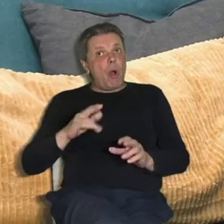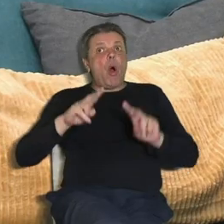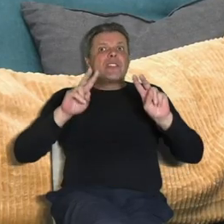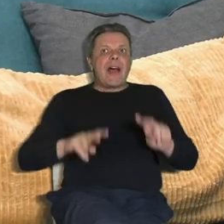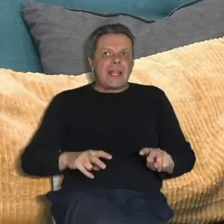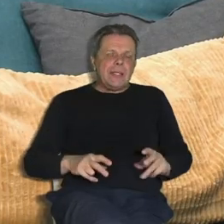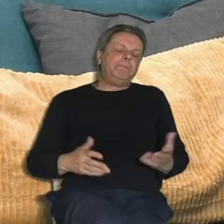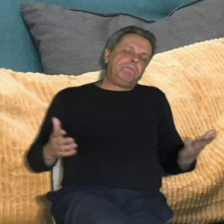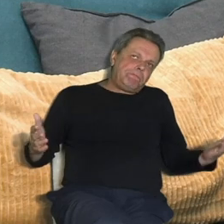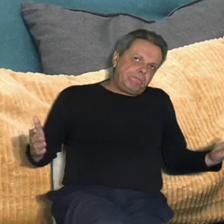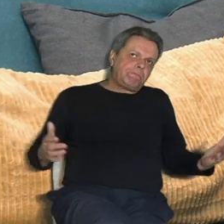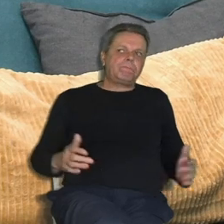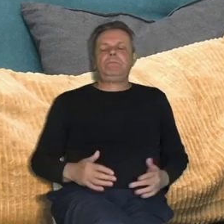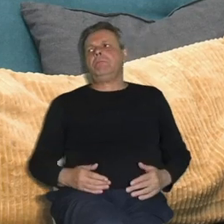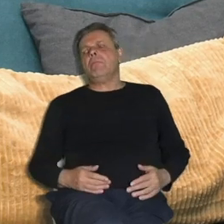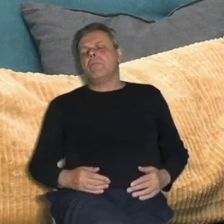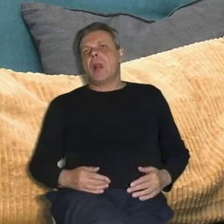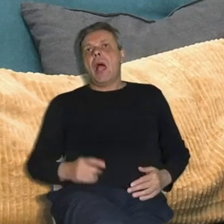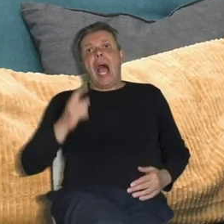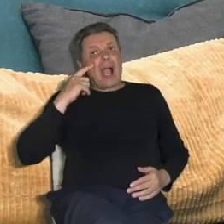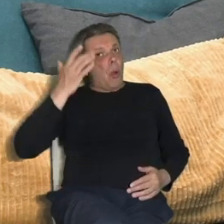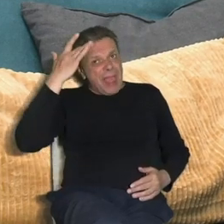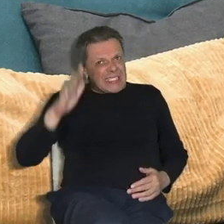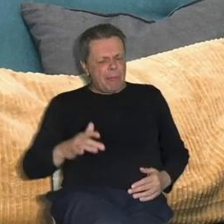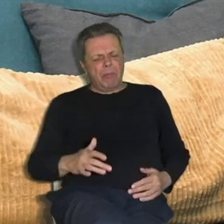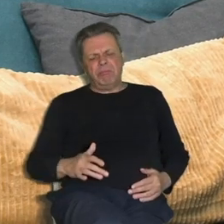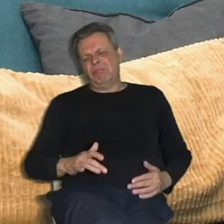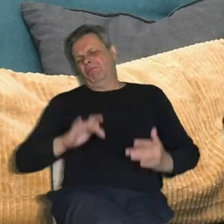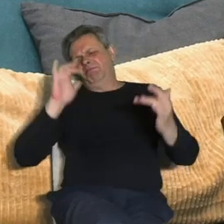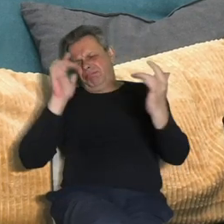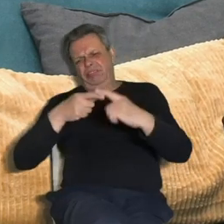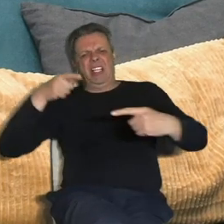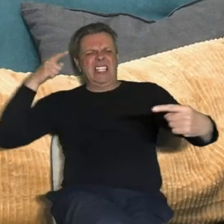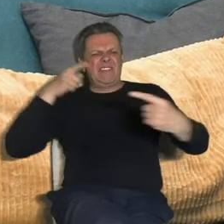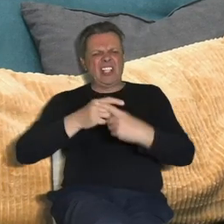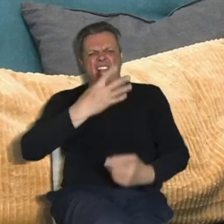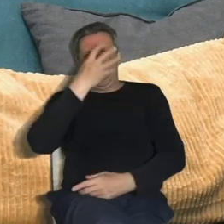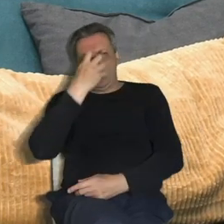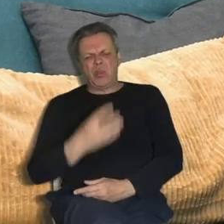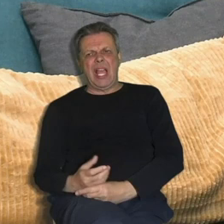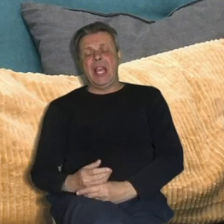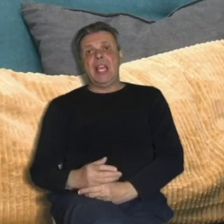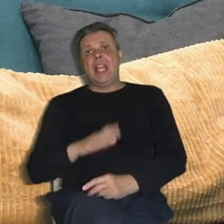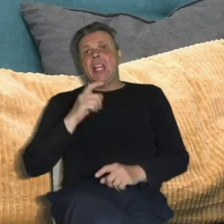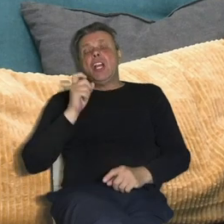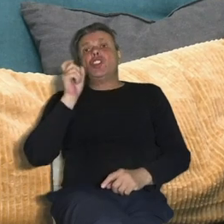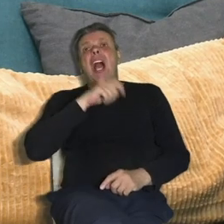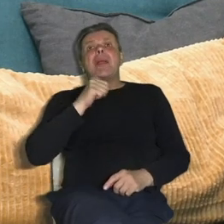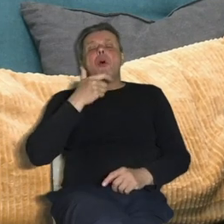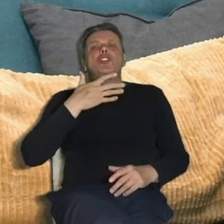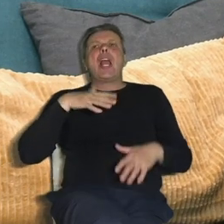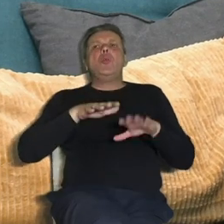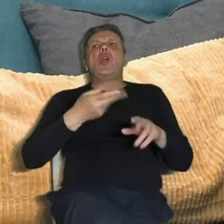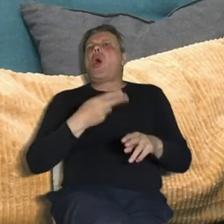imamo kontraučinke. Imamo nemir, imamo svađe, imamo podjele, ljutnje. Čak i oni ljudi koji su, možda su nam najdrži, njih možda najviše povrijedimo jer nas